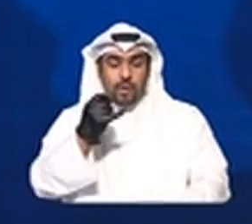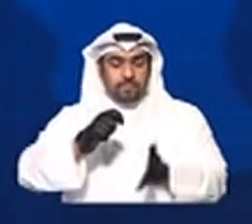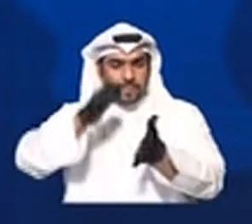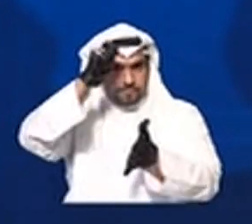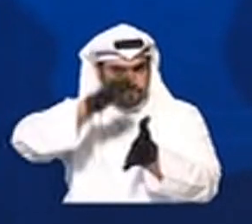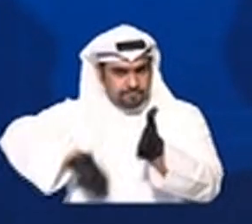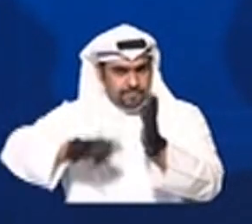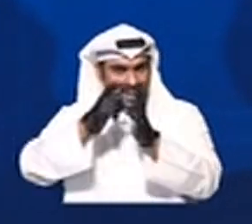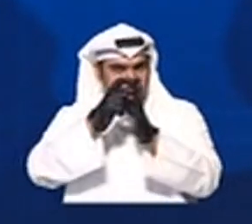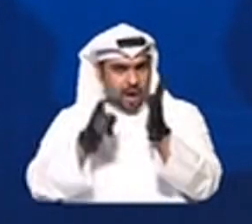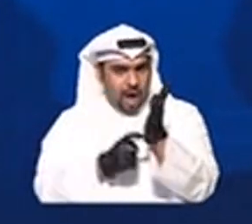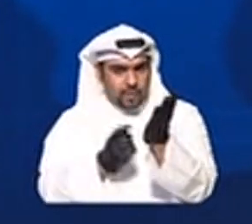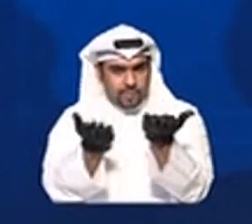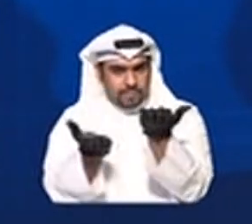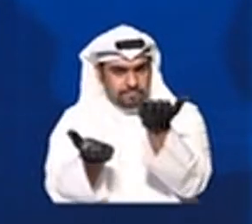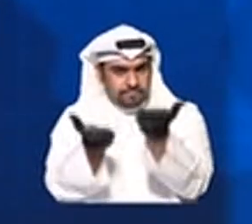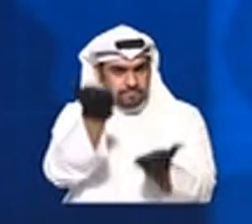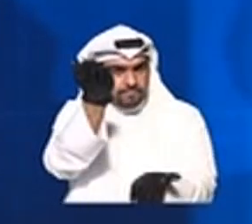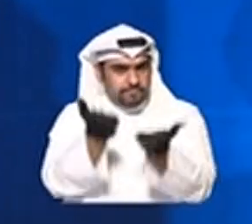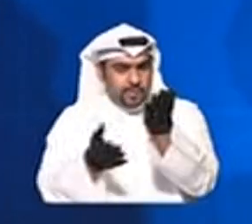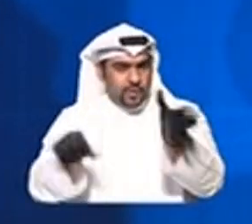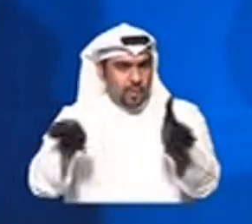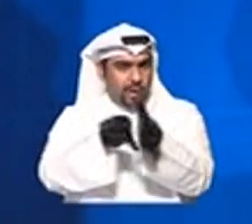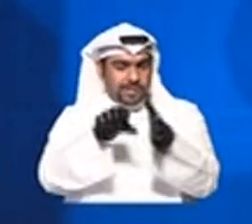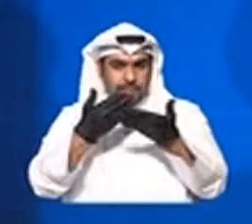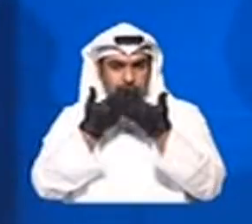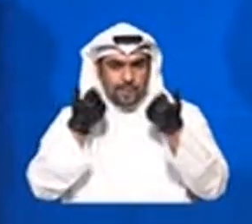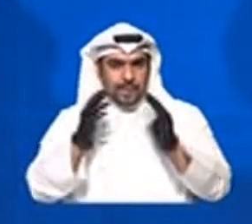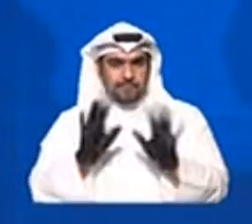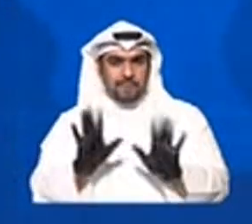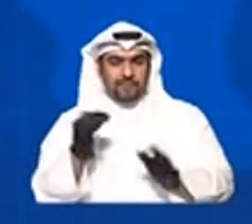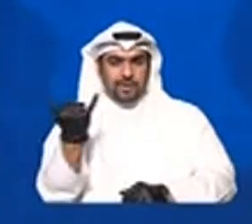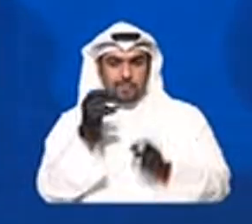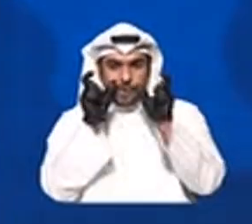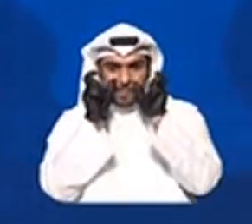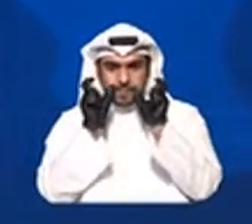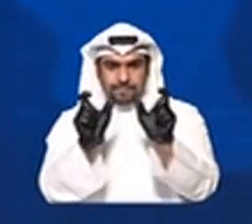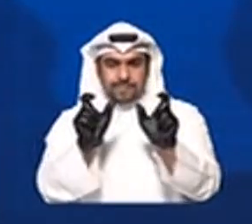وتحقيق العدالة الناجزة والحرص على كل ما فيه خير ومصلحة البلاد.